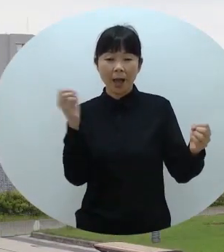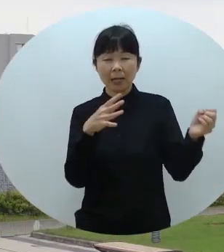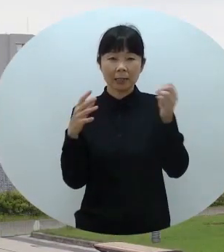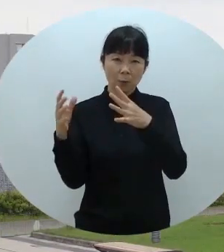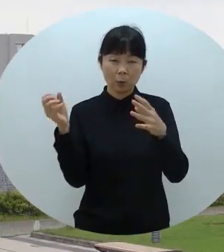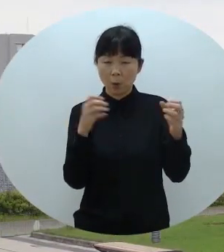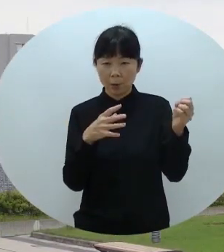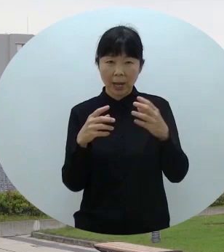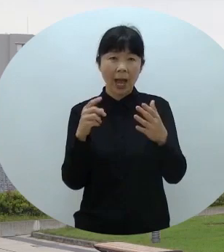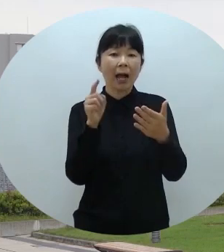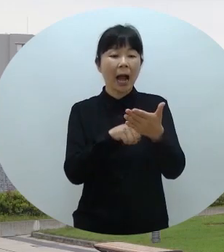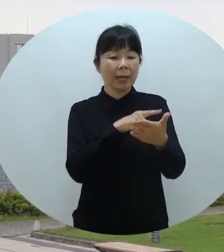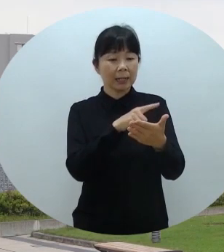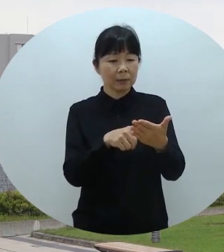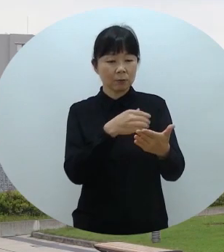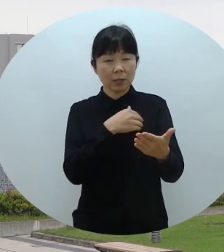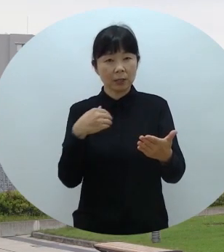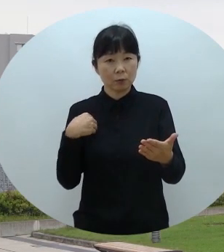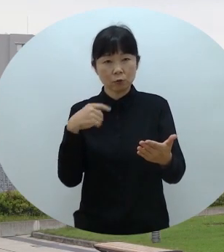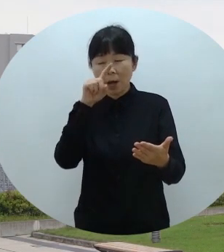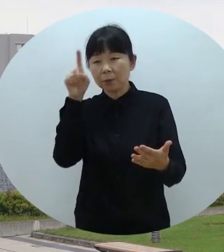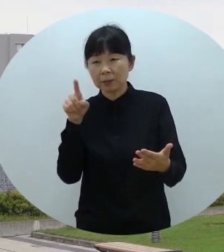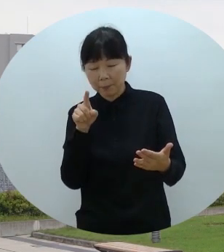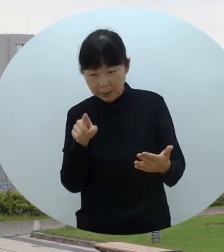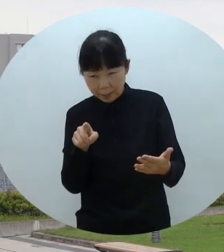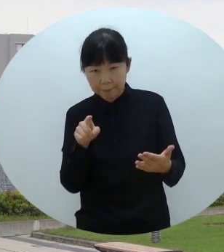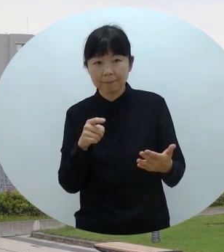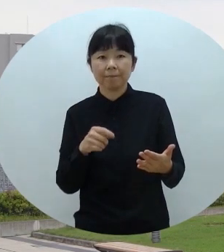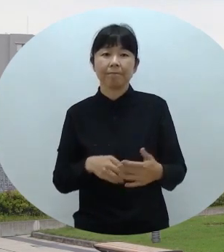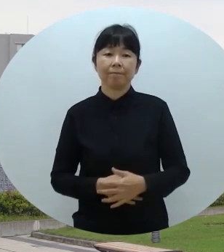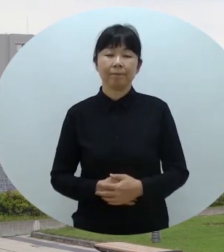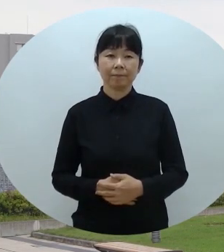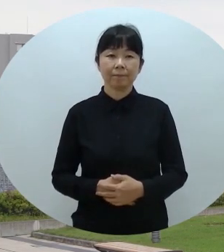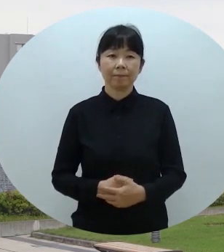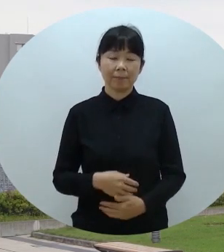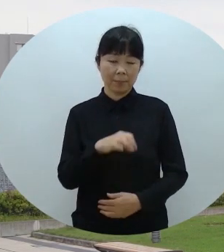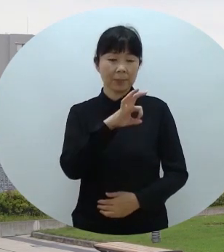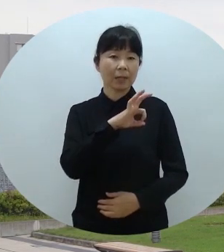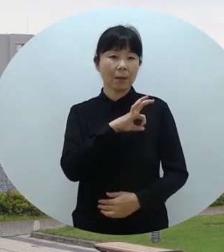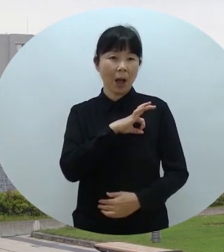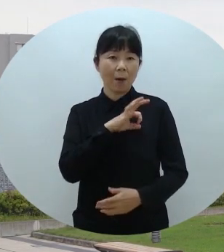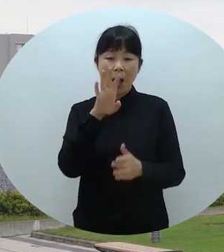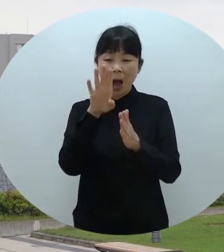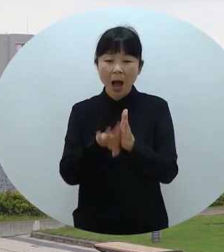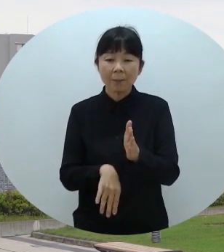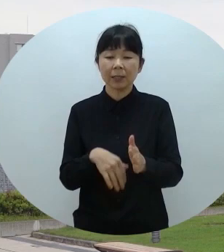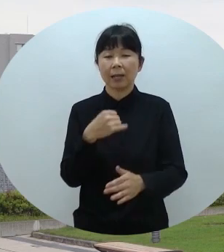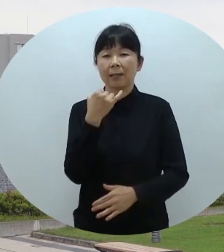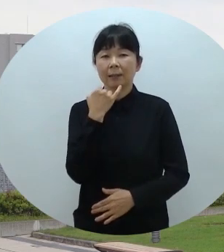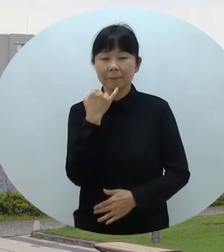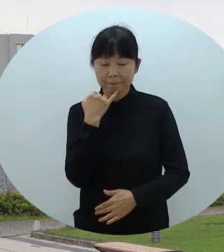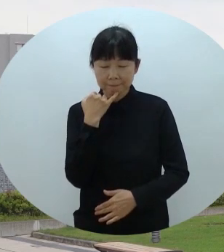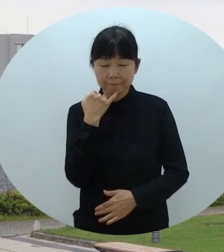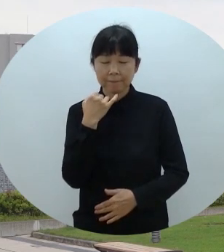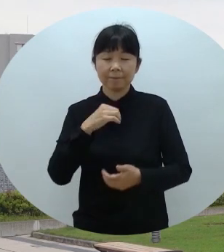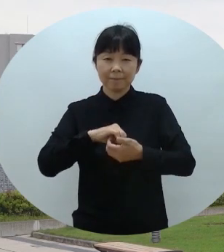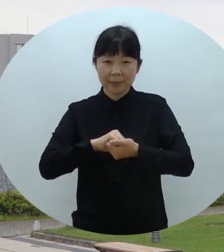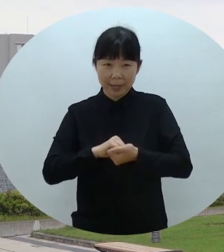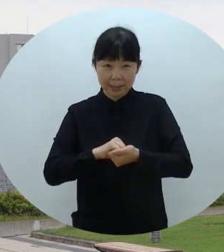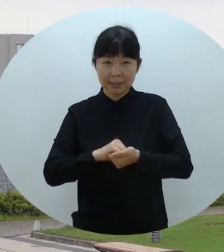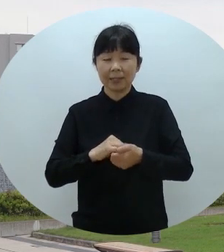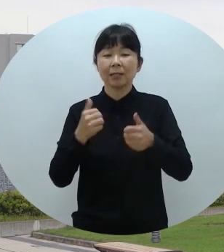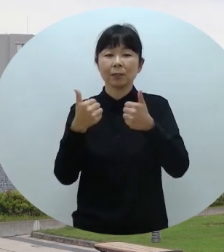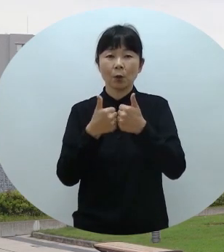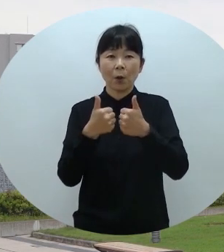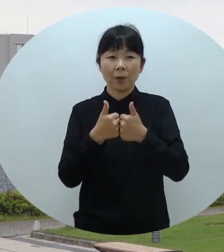で解決のヒントが見つかるかもしれません。 お名前などは言わなくても大丈夫ですので、ぜ